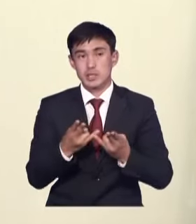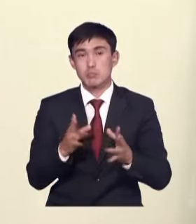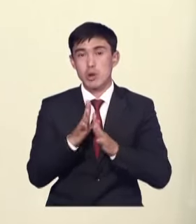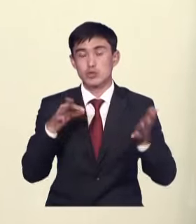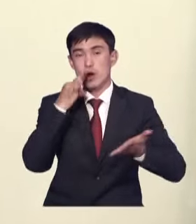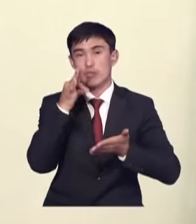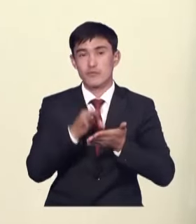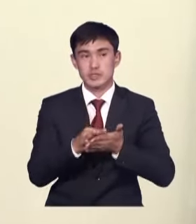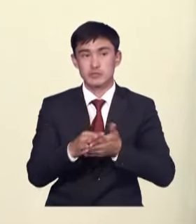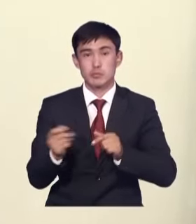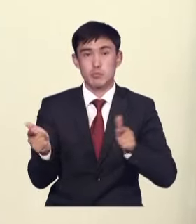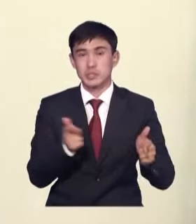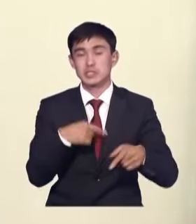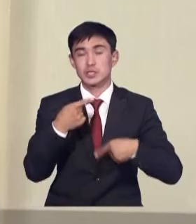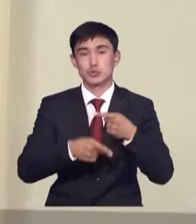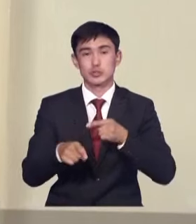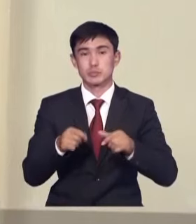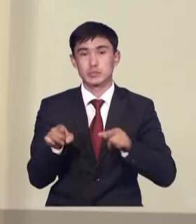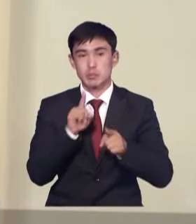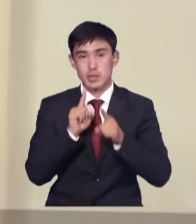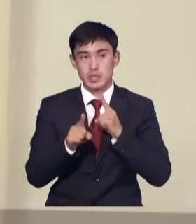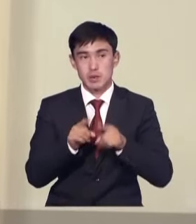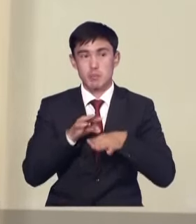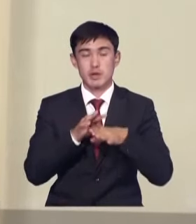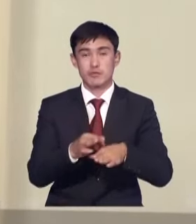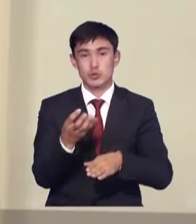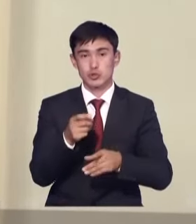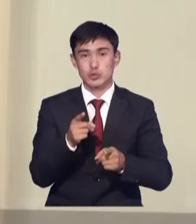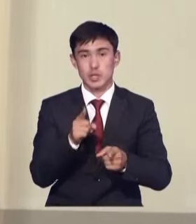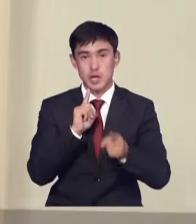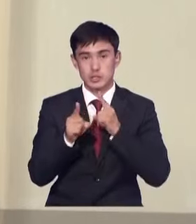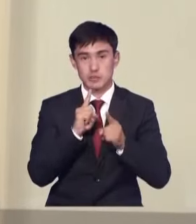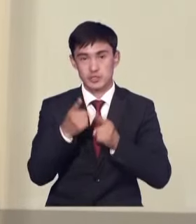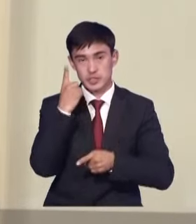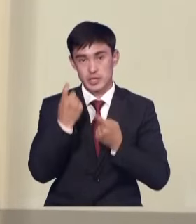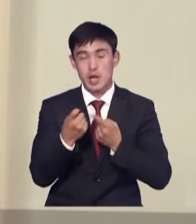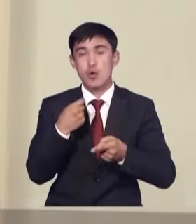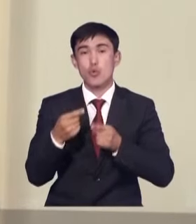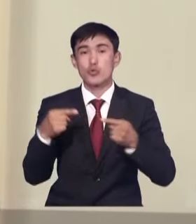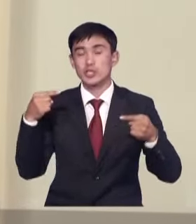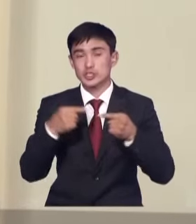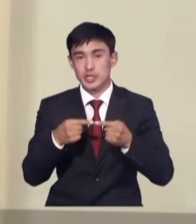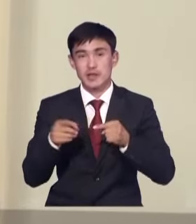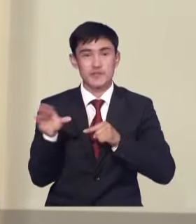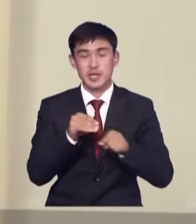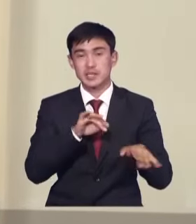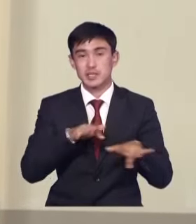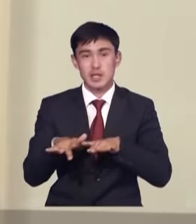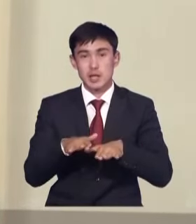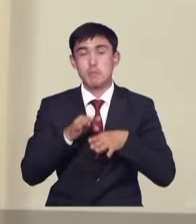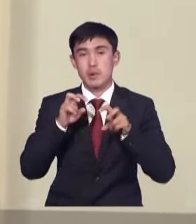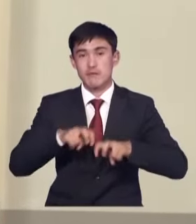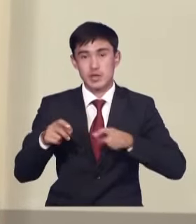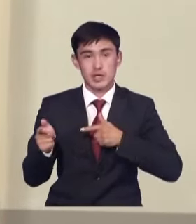большой ответственностью подойти к следующему собранию. Проведем еще одно контрольное совещание для уточнения всех деталей и